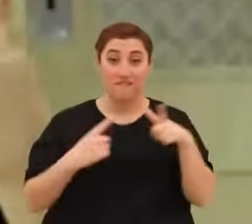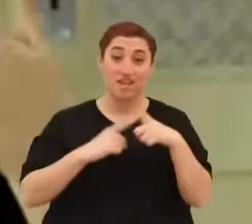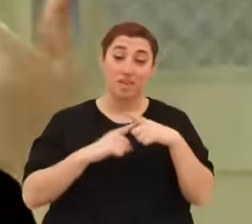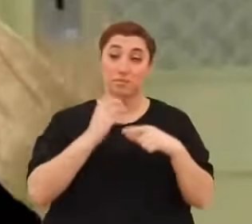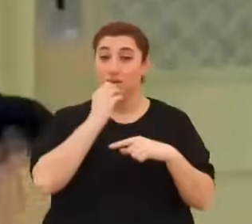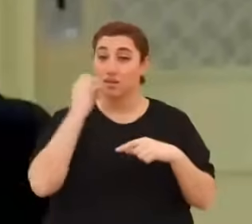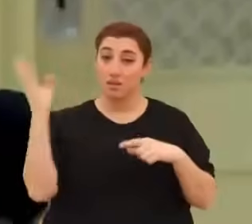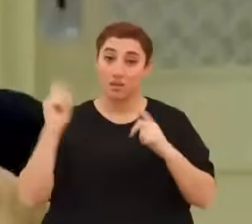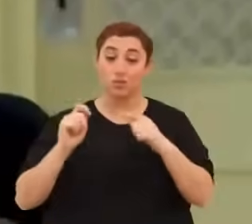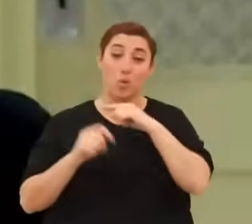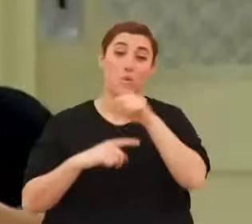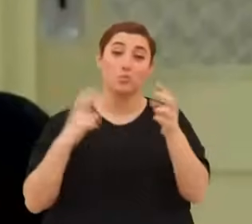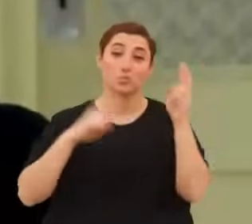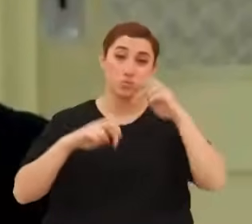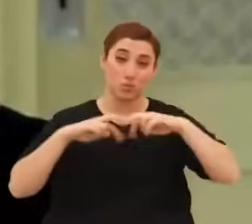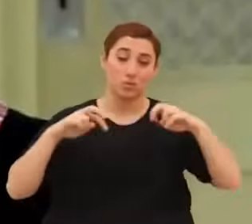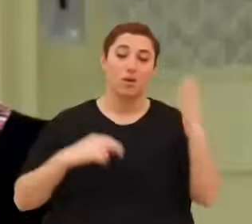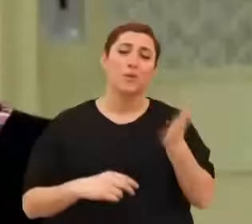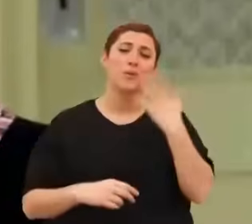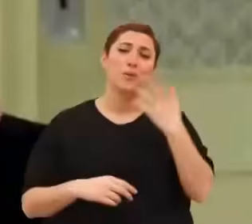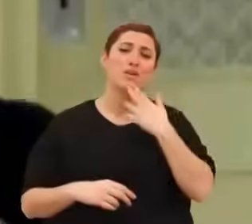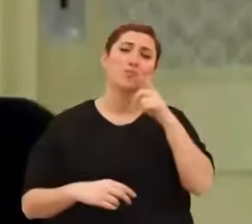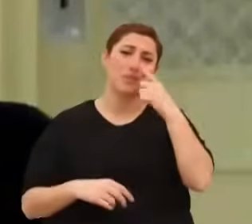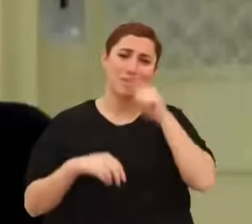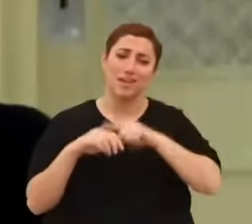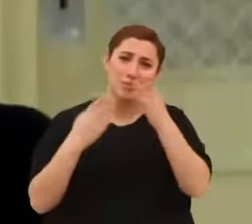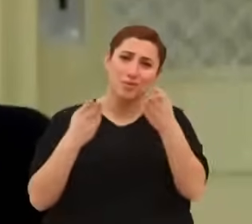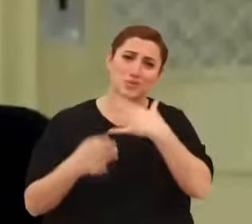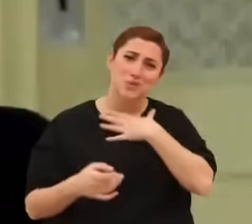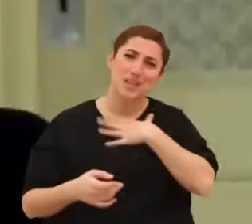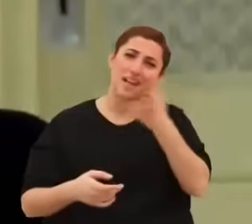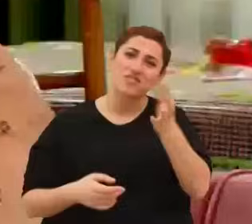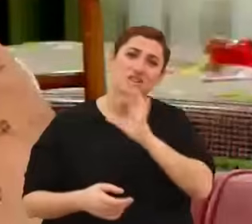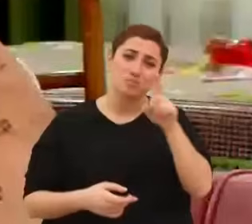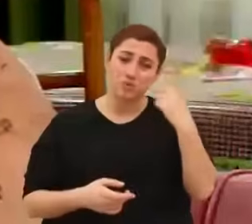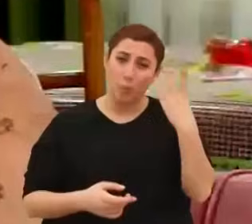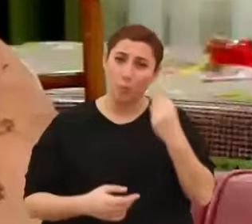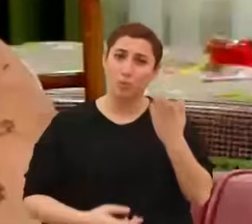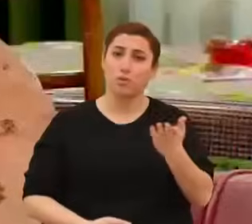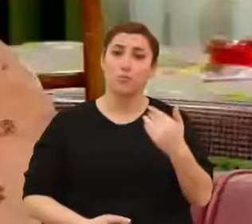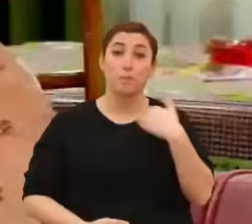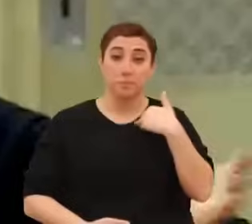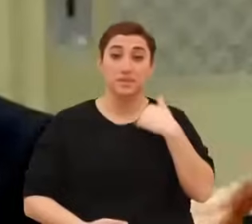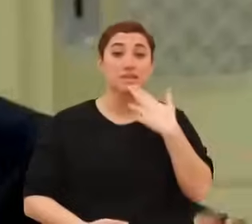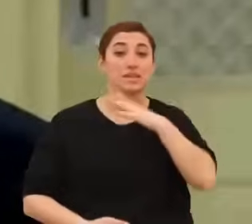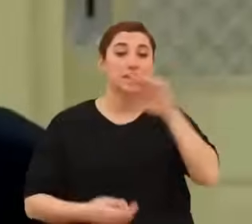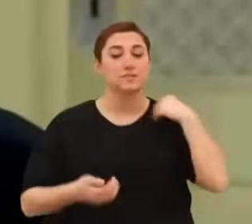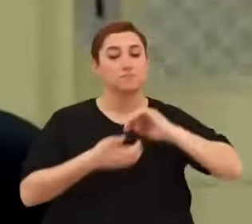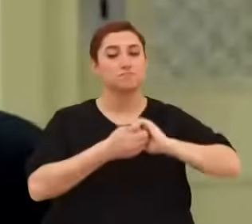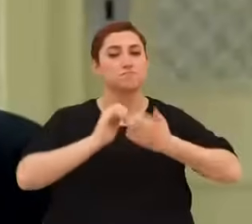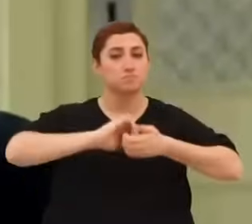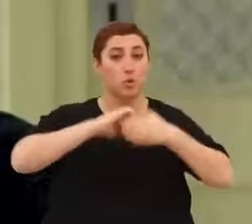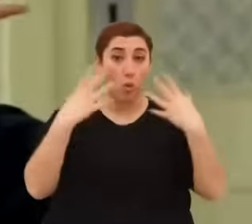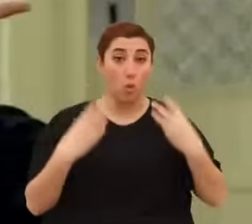Fehmi'ye iletecekler de onlar da Aman efendim ya, buna inanıyor musunuz siz kendi kendinize? Hiç öyle bir şey olur. Biz kadın